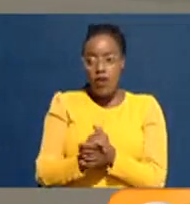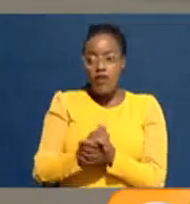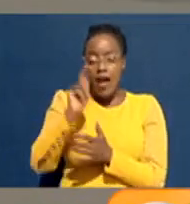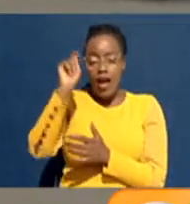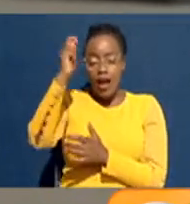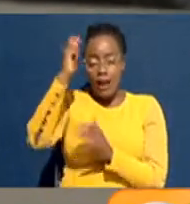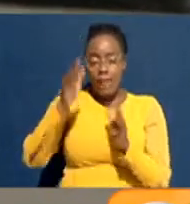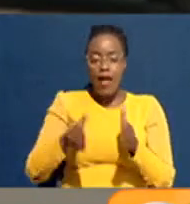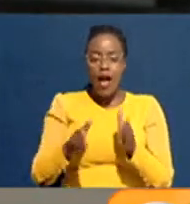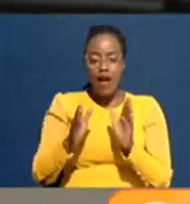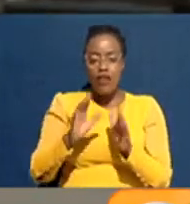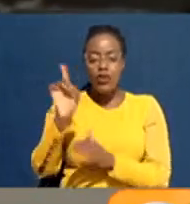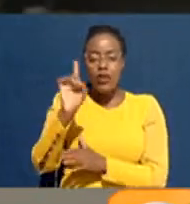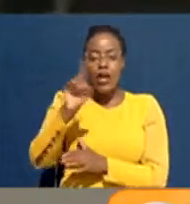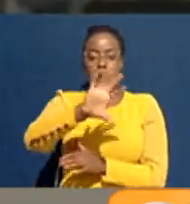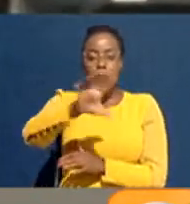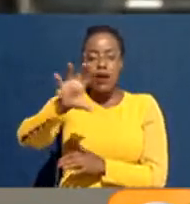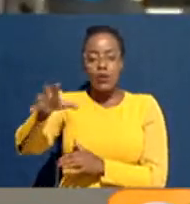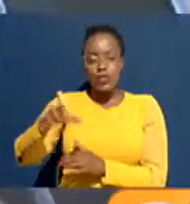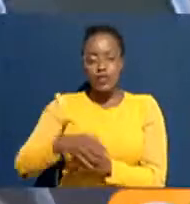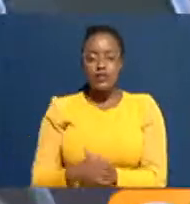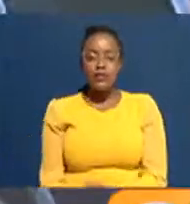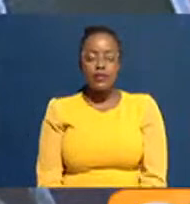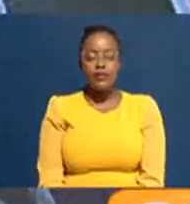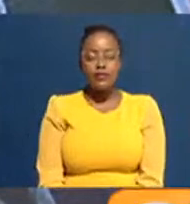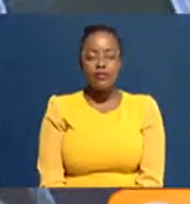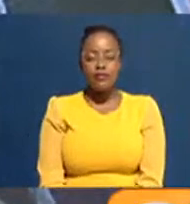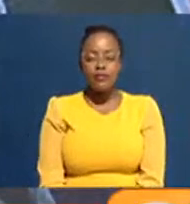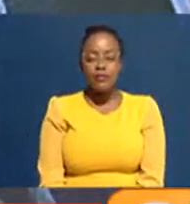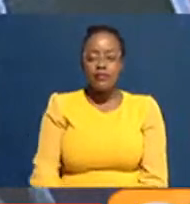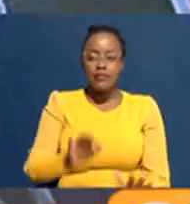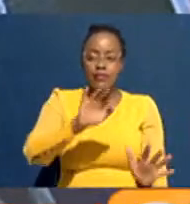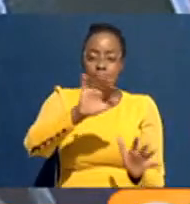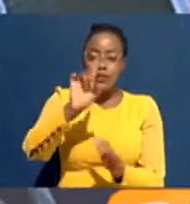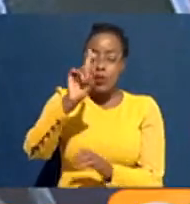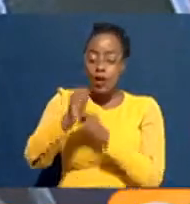Harambee, kaunti ya Nairobi. Kwa mwaka mmoja ambapo